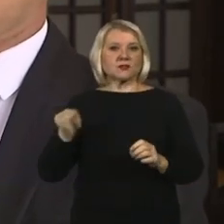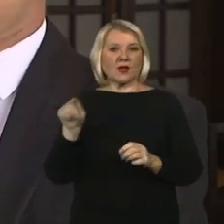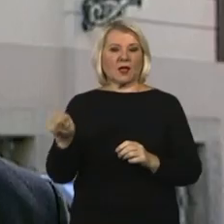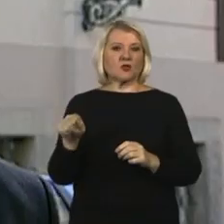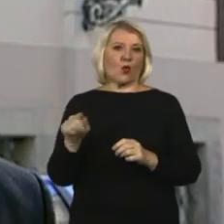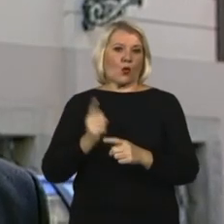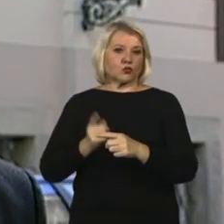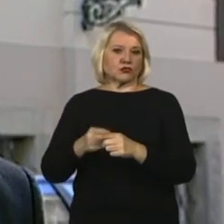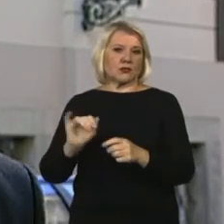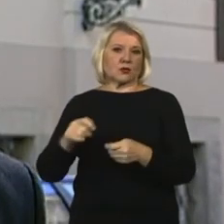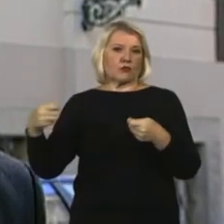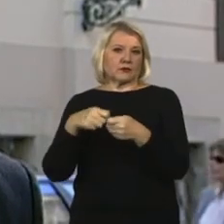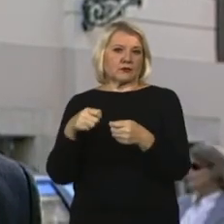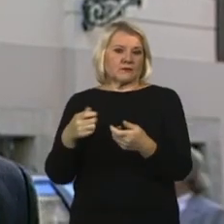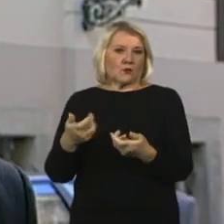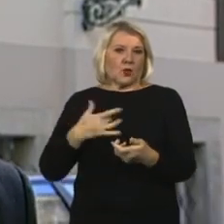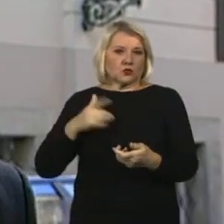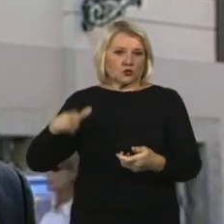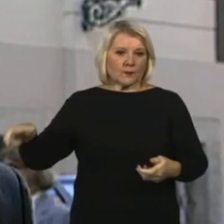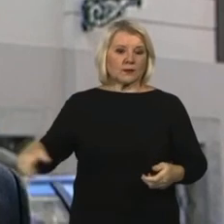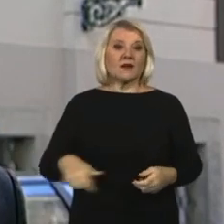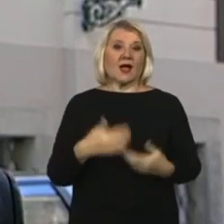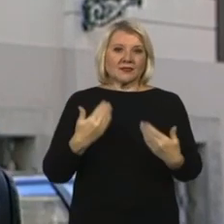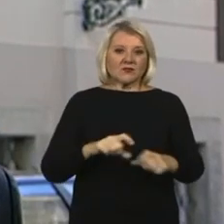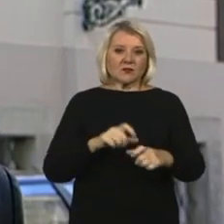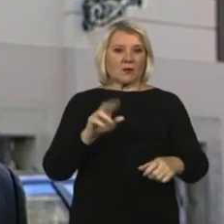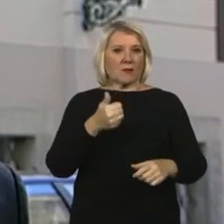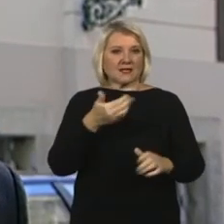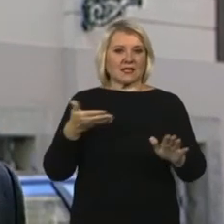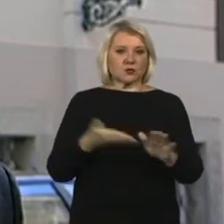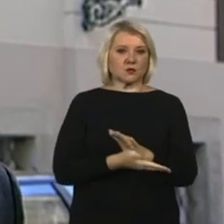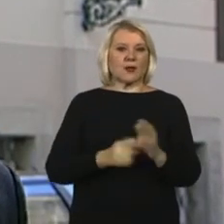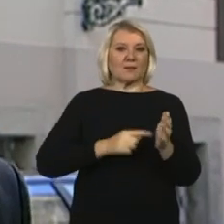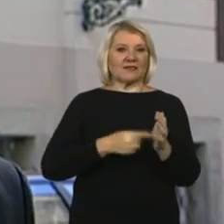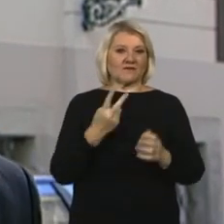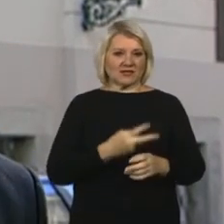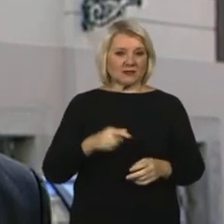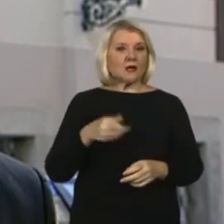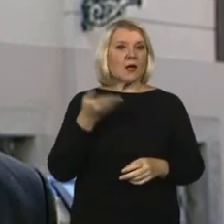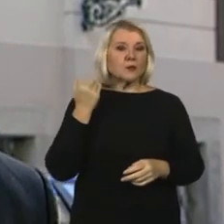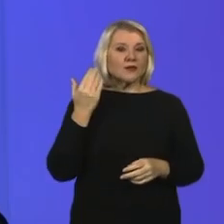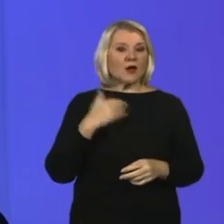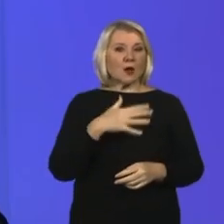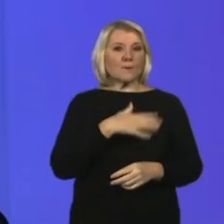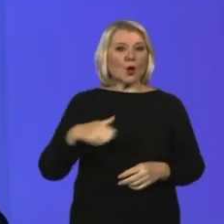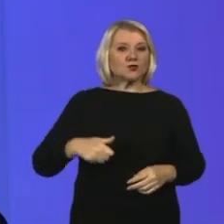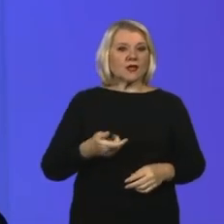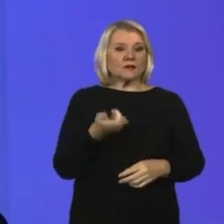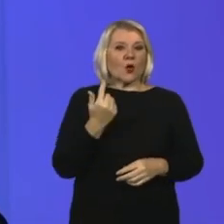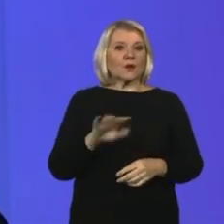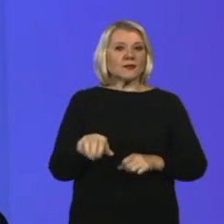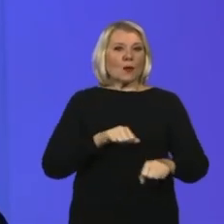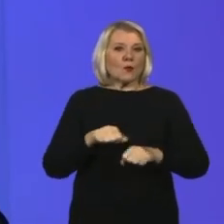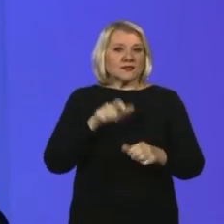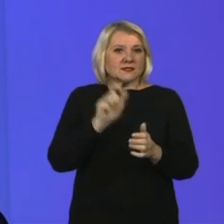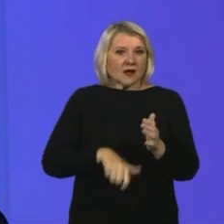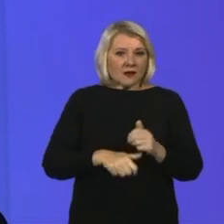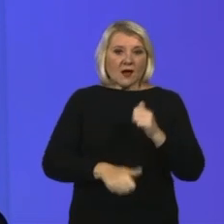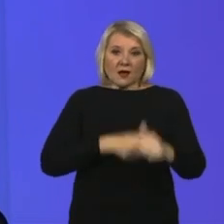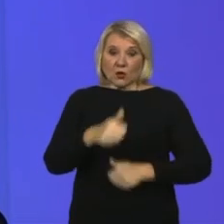spřízněných osob. Firma má jediného statutárního zástupce, Petra Vrzáně, bývalého poslance za republikány a v